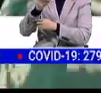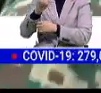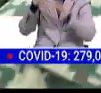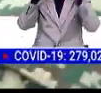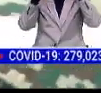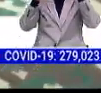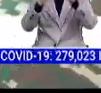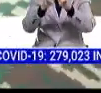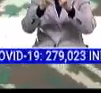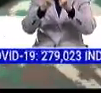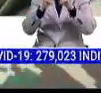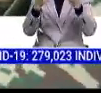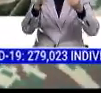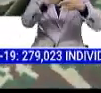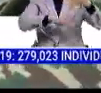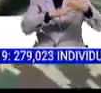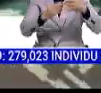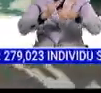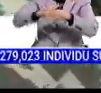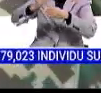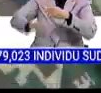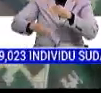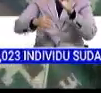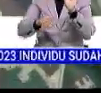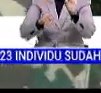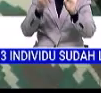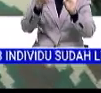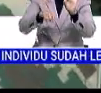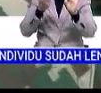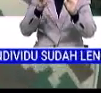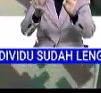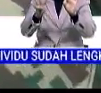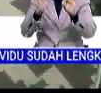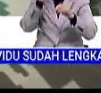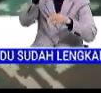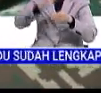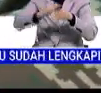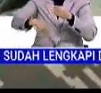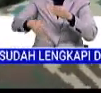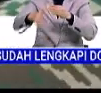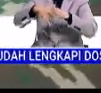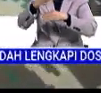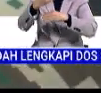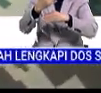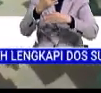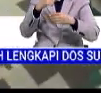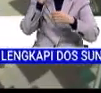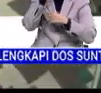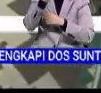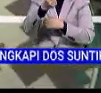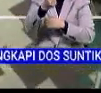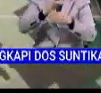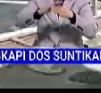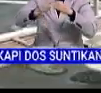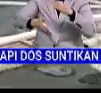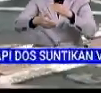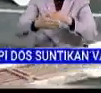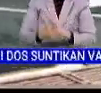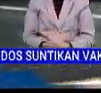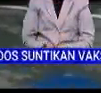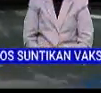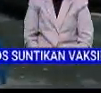Kuantan Pahang yang dijadualkan tamat pada 9 April ini ditamatkan lebih awal iaitu pada esok.